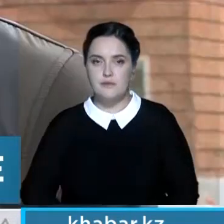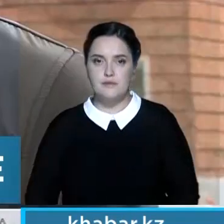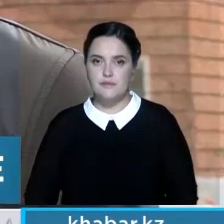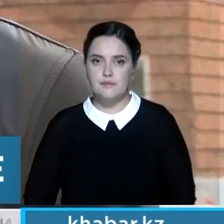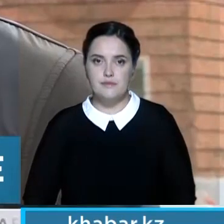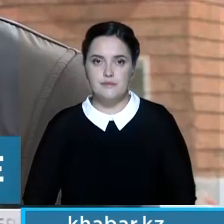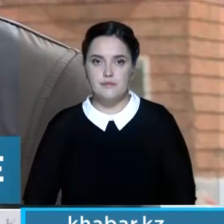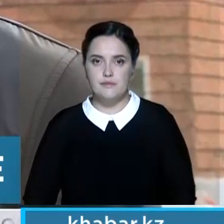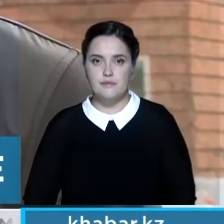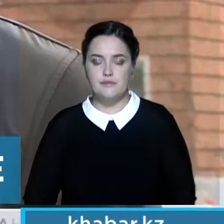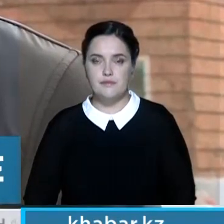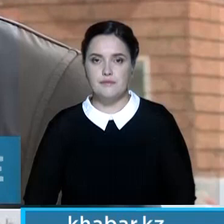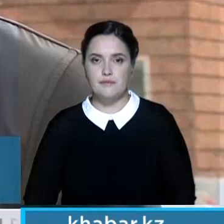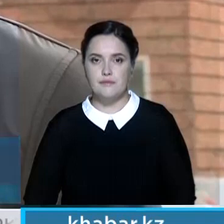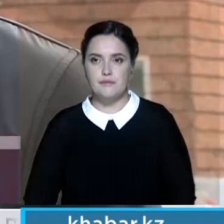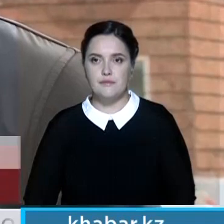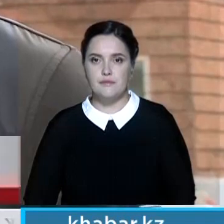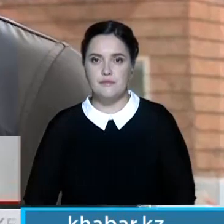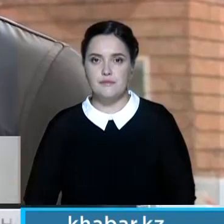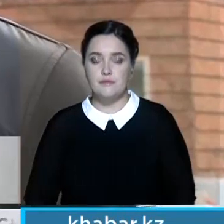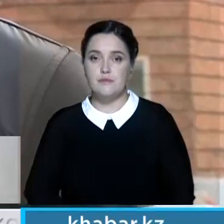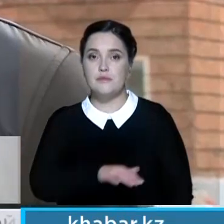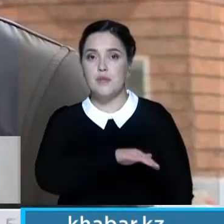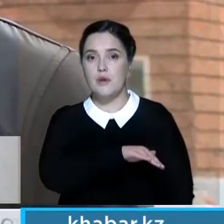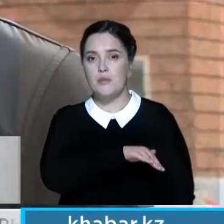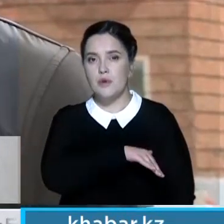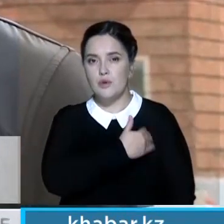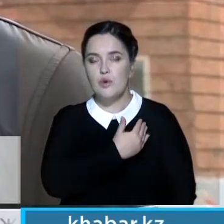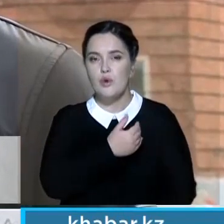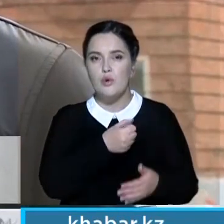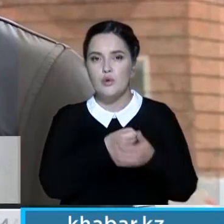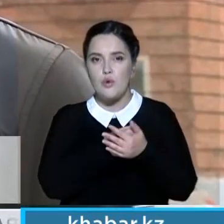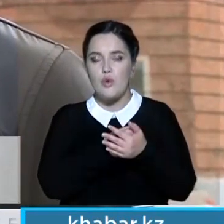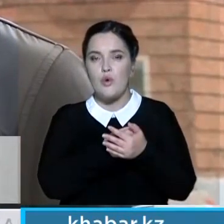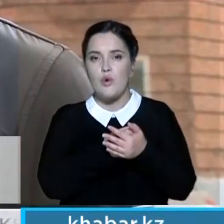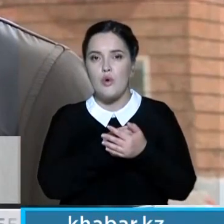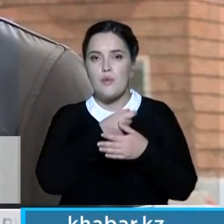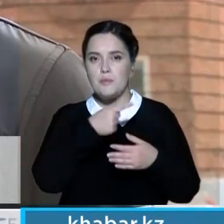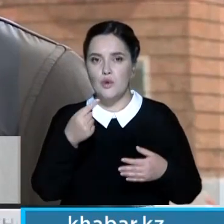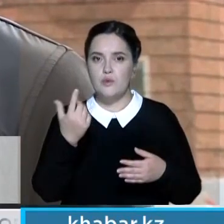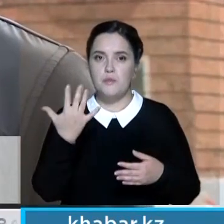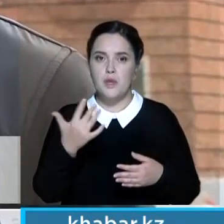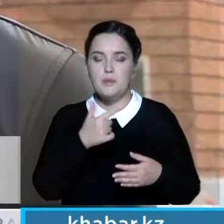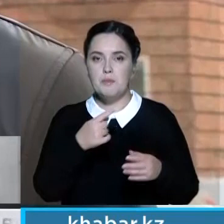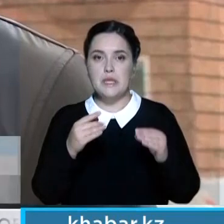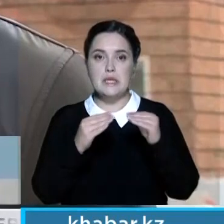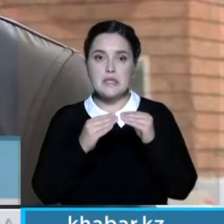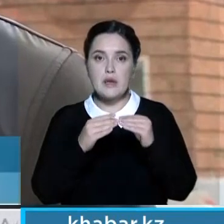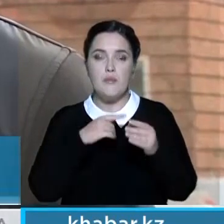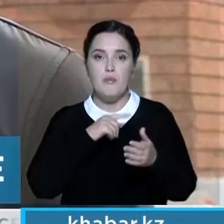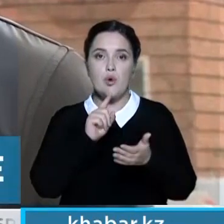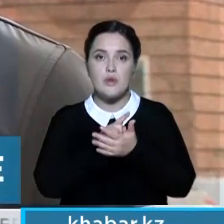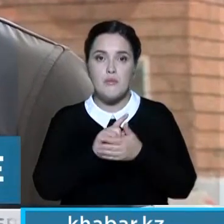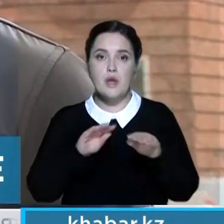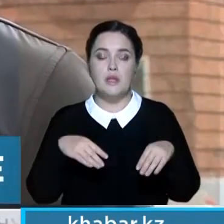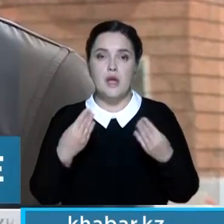При температурном режиме до, скажем так, -5, -10 у нас на подаче должно быть 70